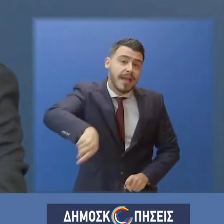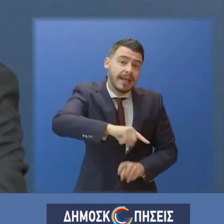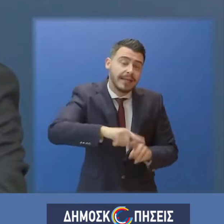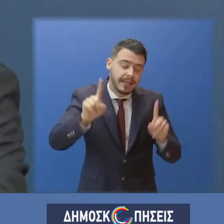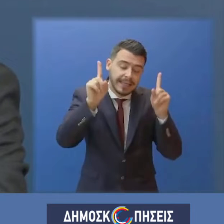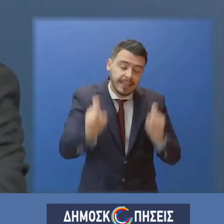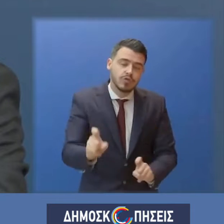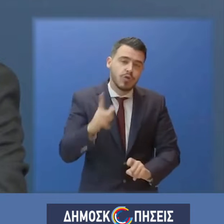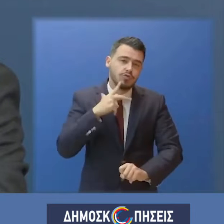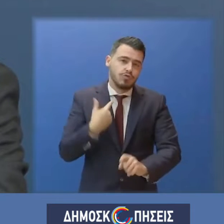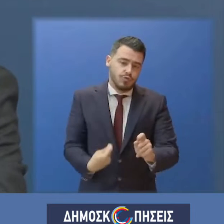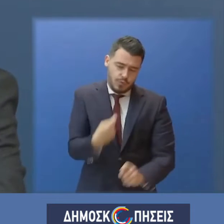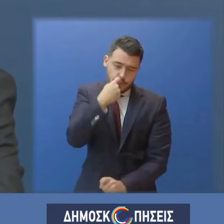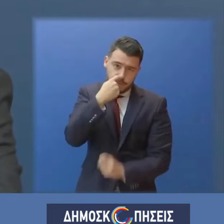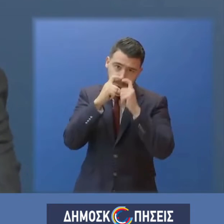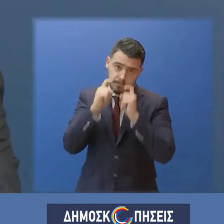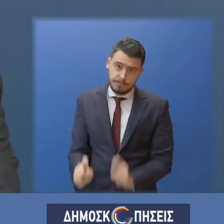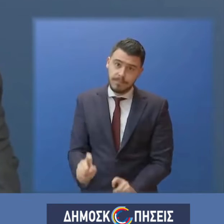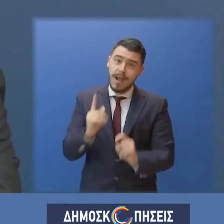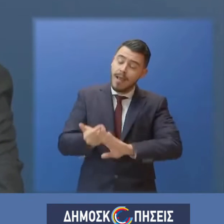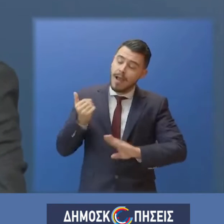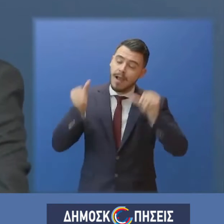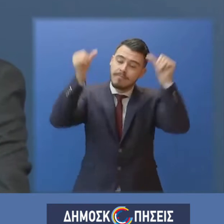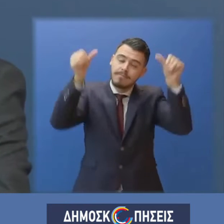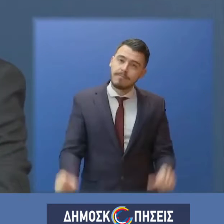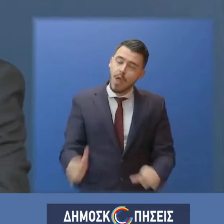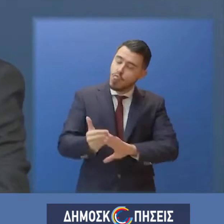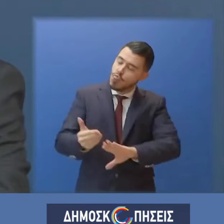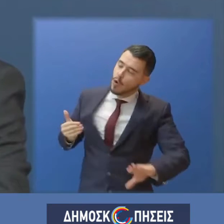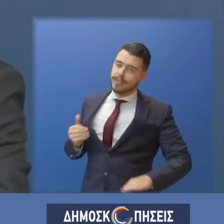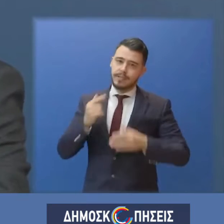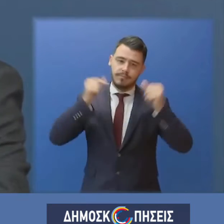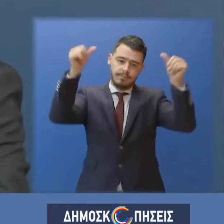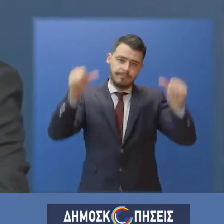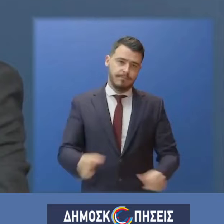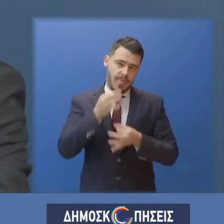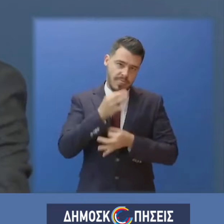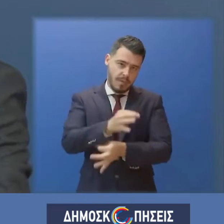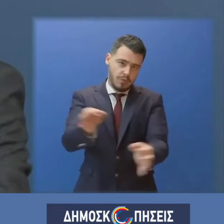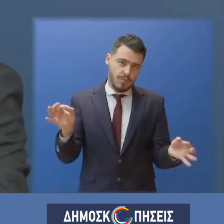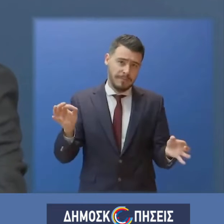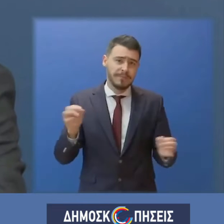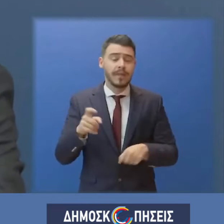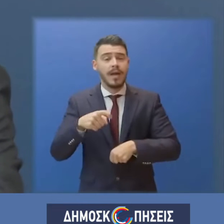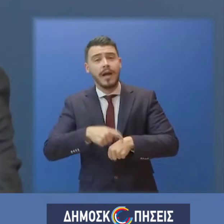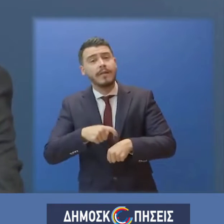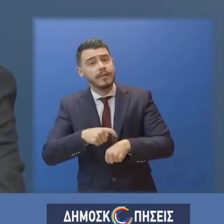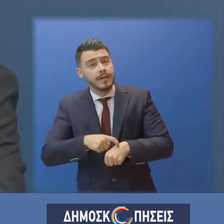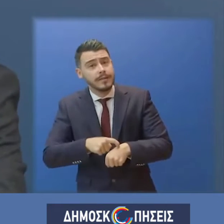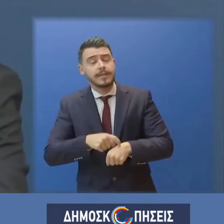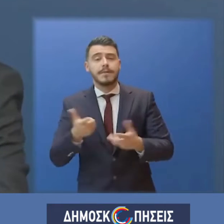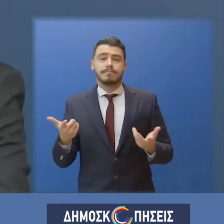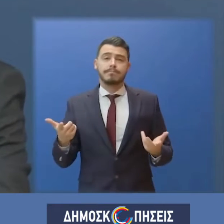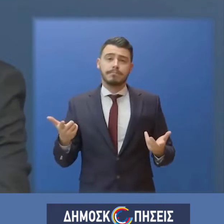το συζητήσουμε και θα το ανακοινώσουμε έγκαιρα. Είναι πολύ χρήσιμο, δεδομένης της ευαισθησίας και της ανησυχίας που υπάρχει,